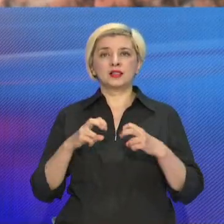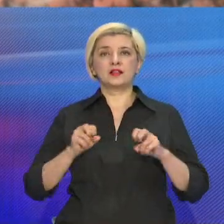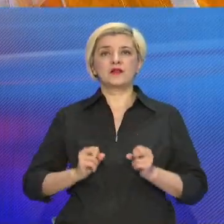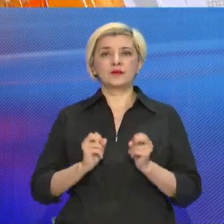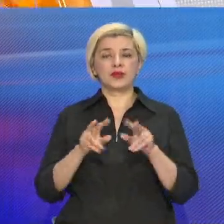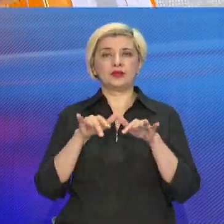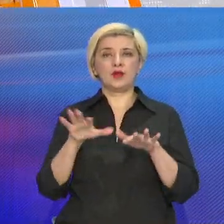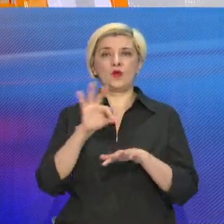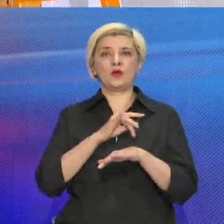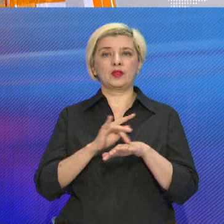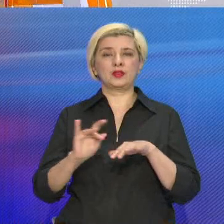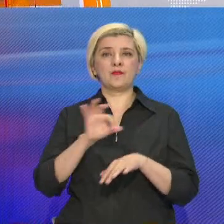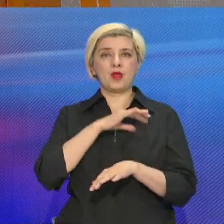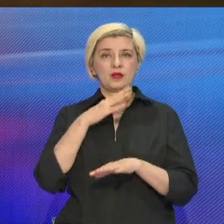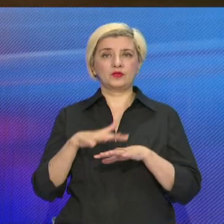народа.